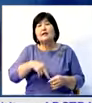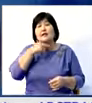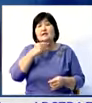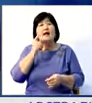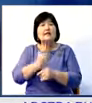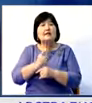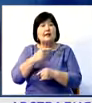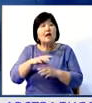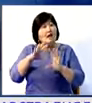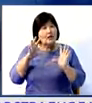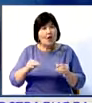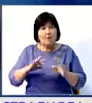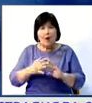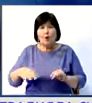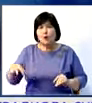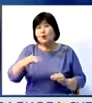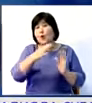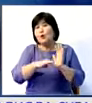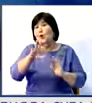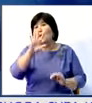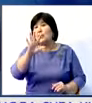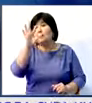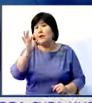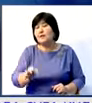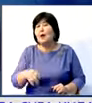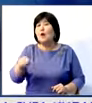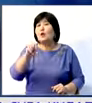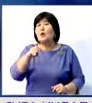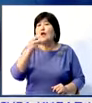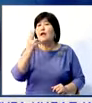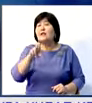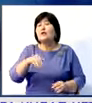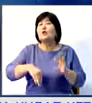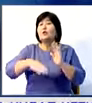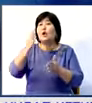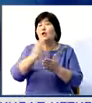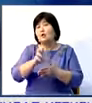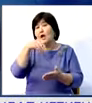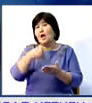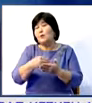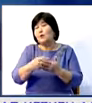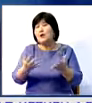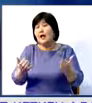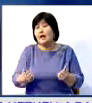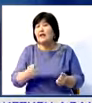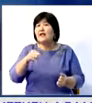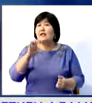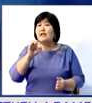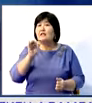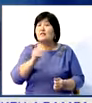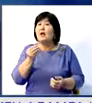айтылды. Жалпы ауылдық округтердің 95% дотациялық және жоғарыда тұрған бюджеттерден алынатын